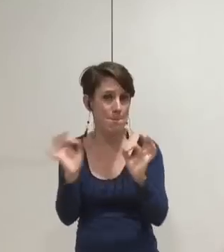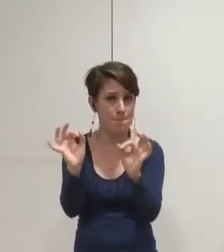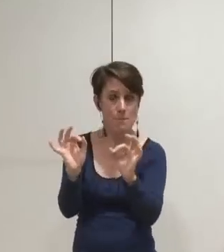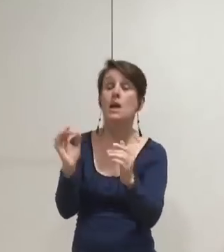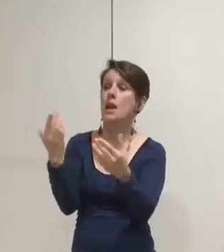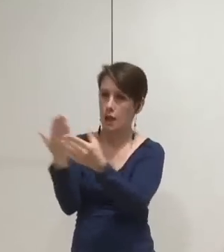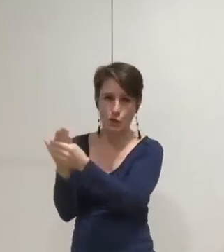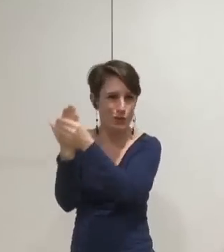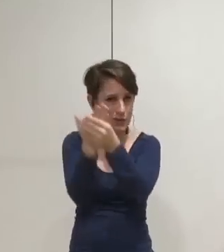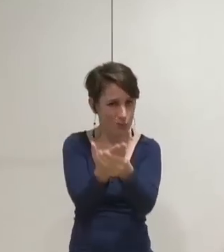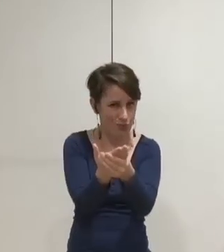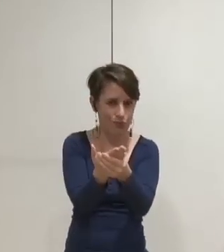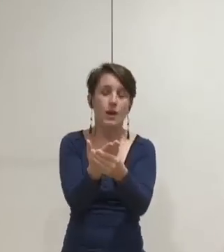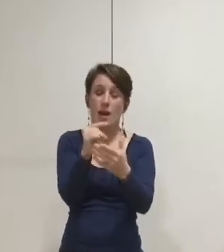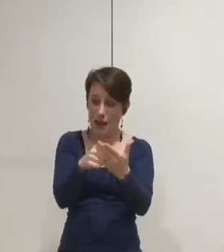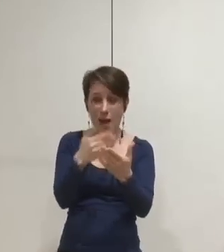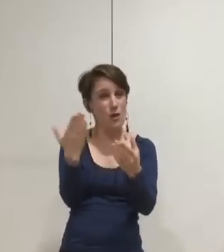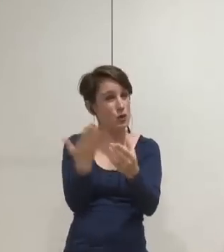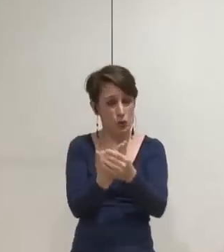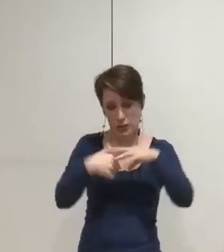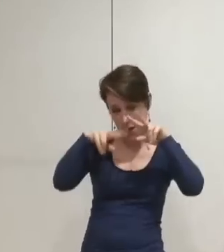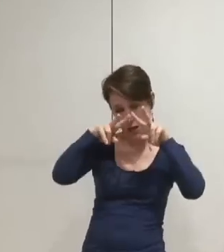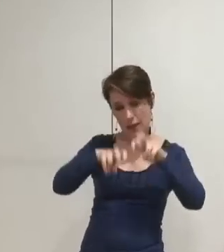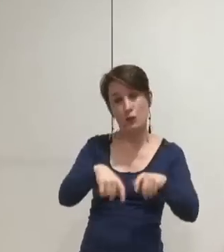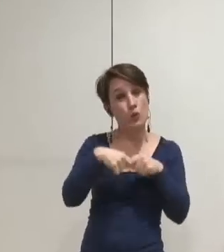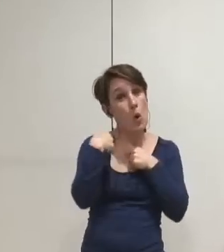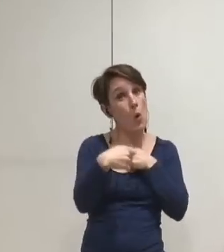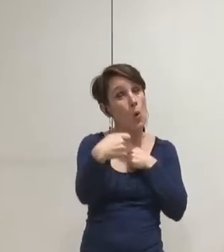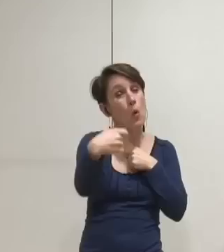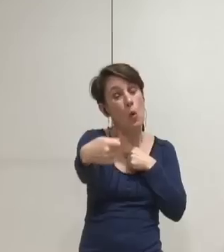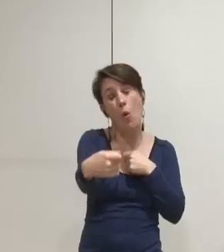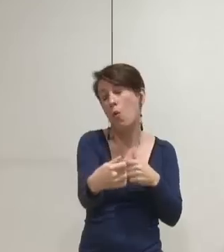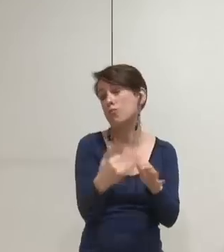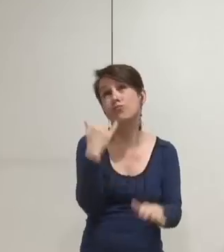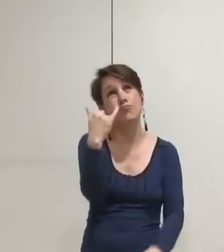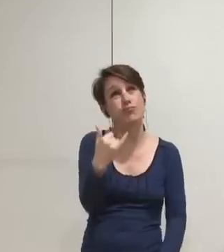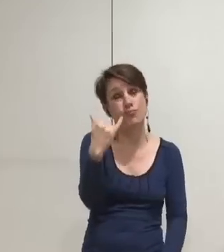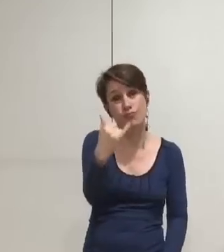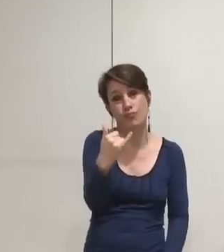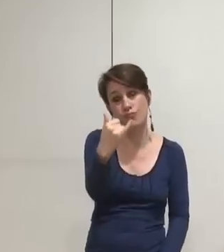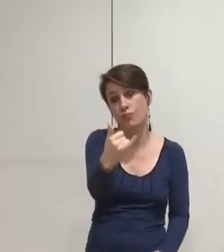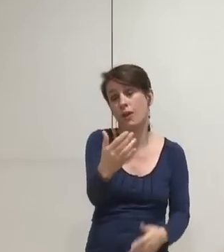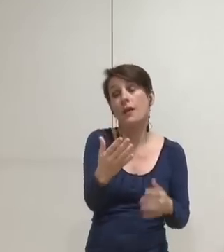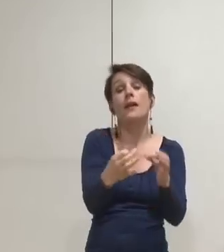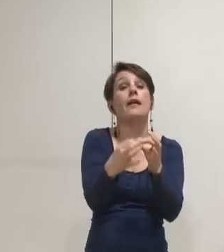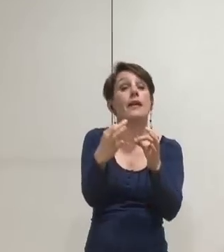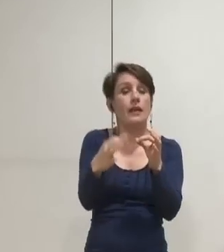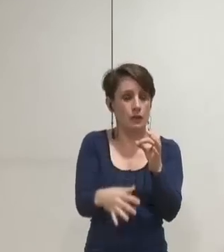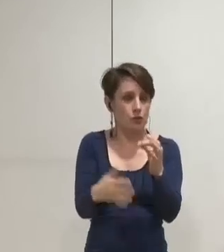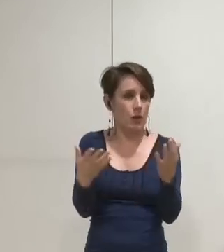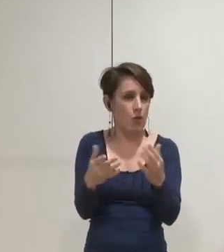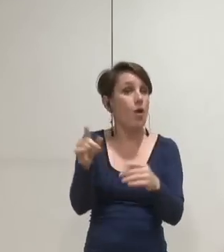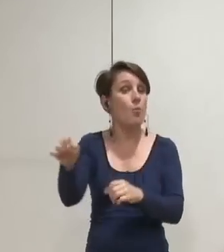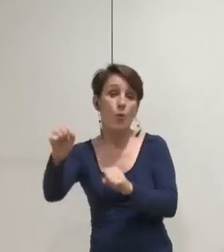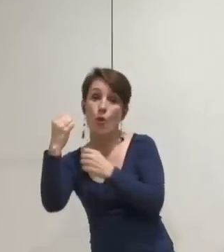est extrêmement longue beaucoup trop longue aujourd'hui ce qui fait que la procédure est détournée il y a la possibilité